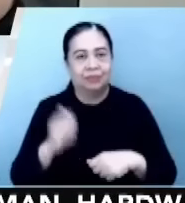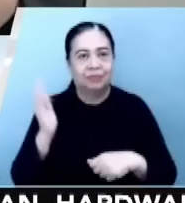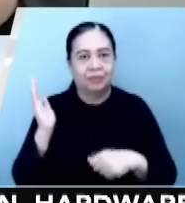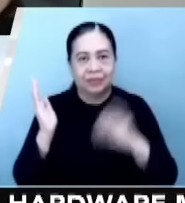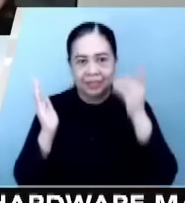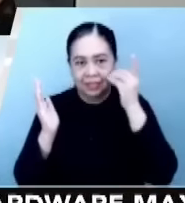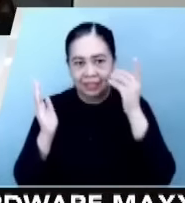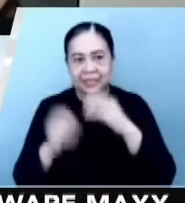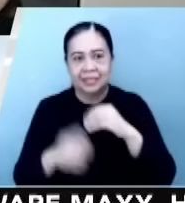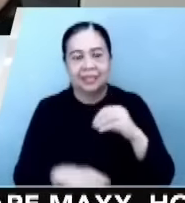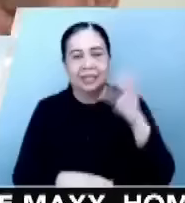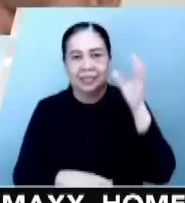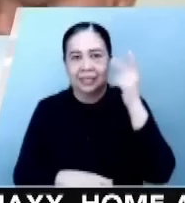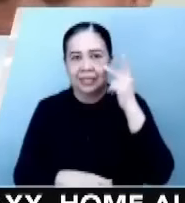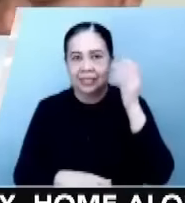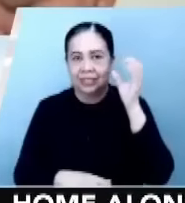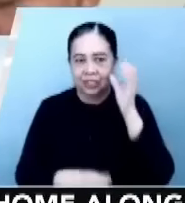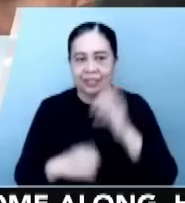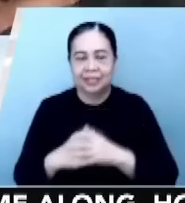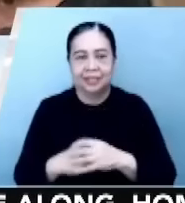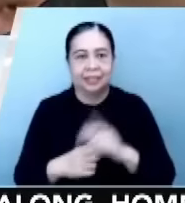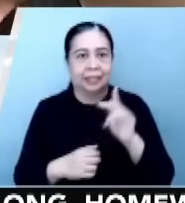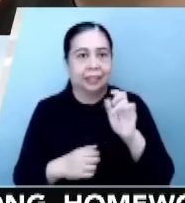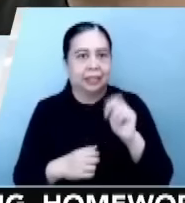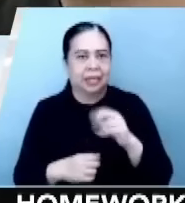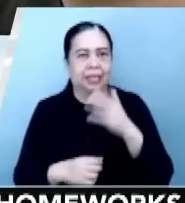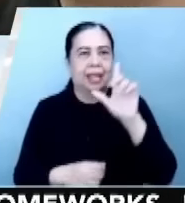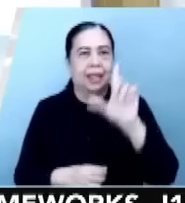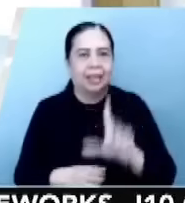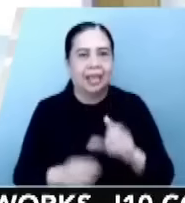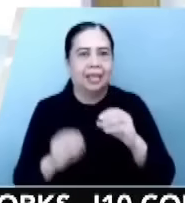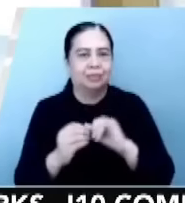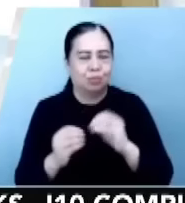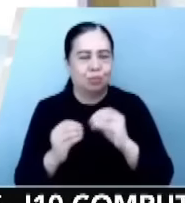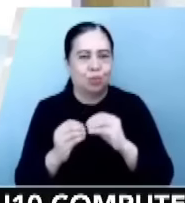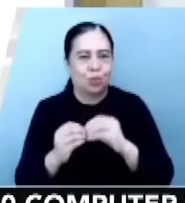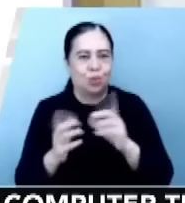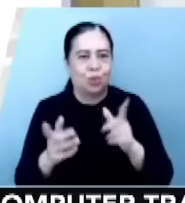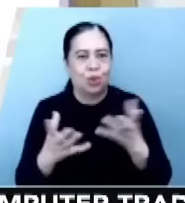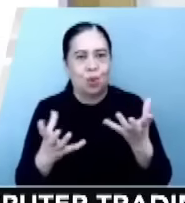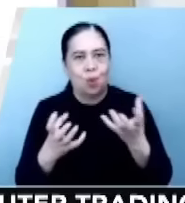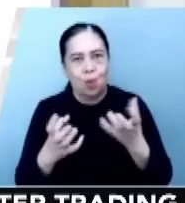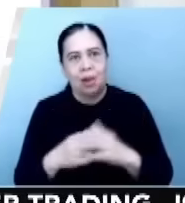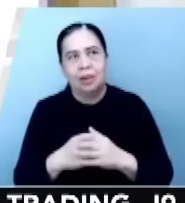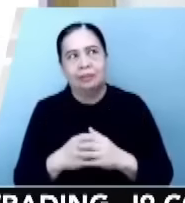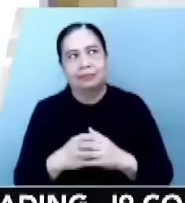Ken Chan. Si Ken, less is more daw ang gustong look. Gusto ko yung